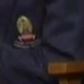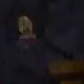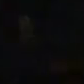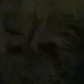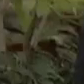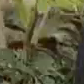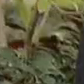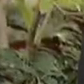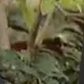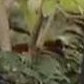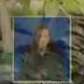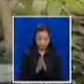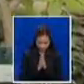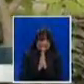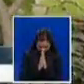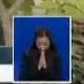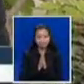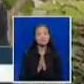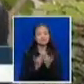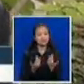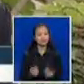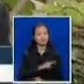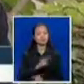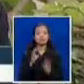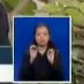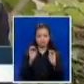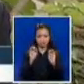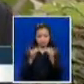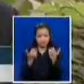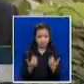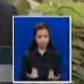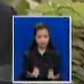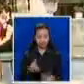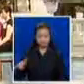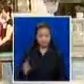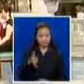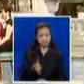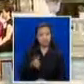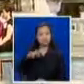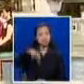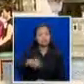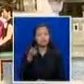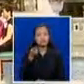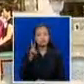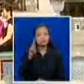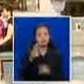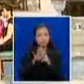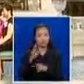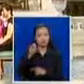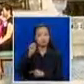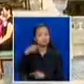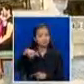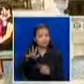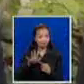สกาสวัสดีครับวันนี้ก็เป็นวันครูนะครับตอนนี้เราก็มาอยู่ที่ครุสภากันนะครับแล้วก็เราก็ได้รับเกียรติจากท่านนายก